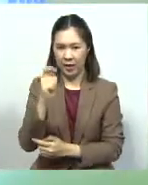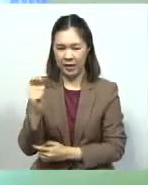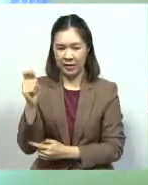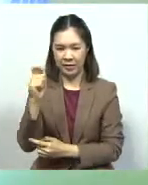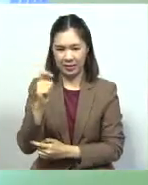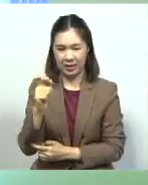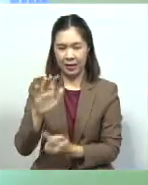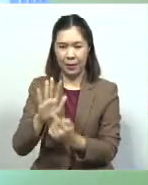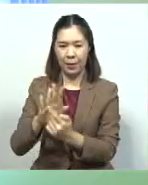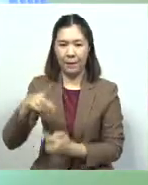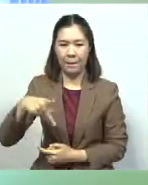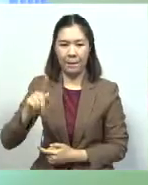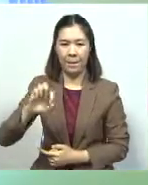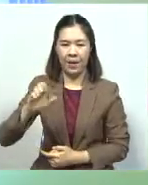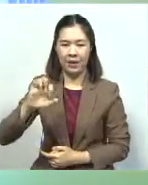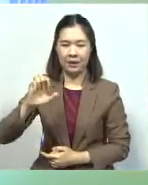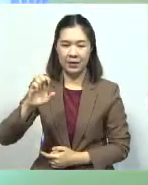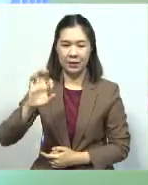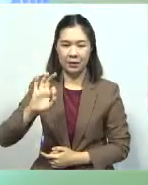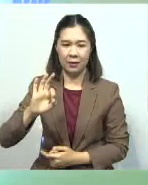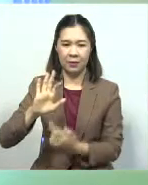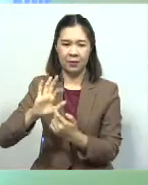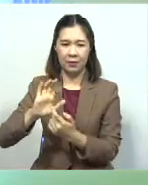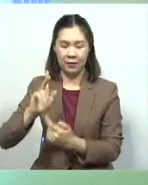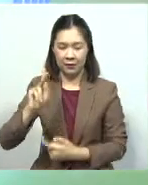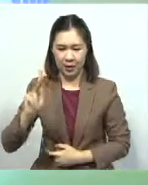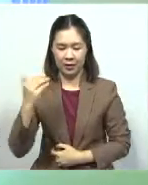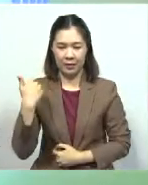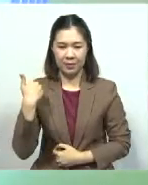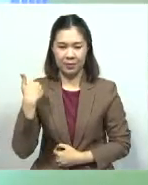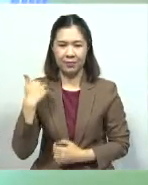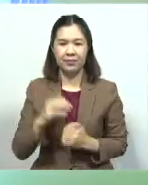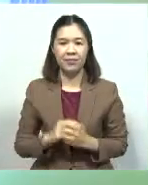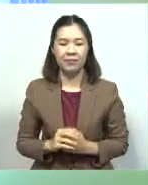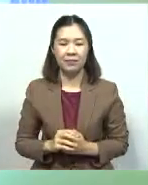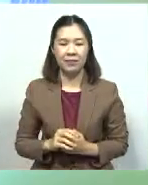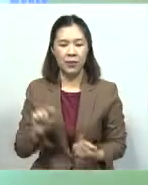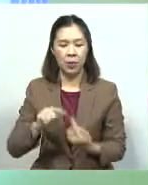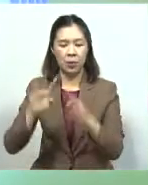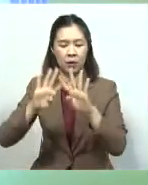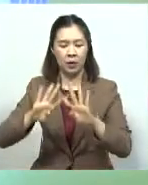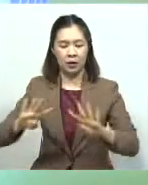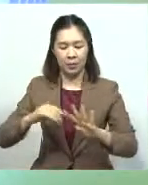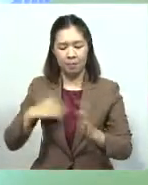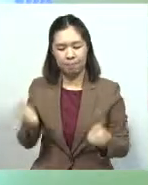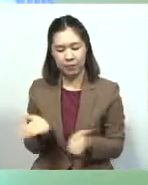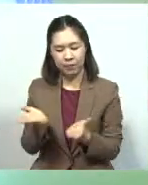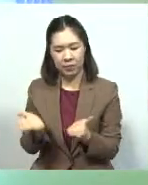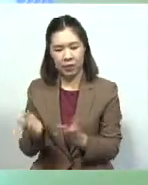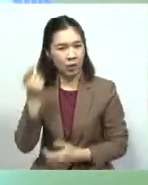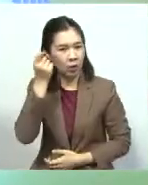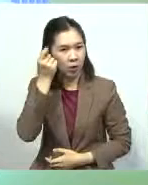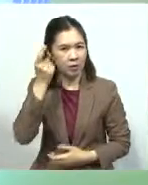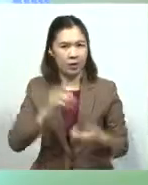นการจัดประชุมที่ใช้ชื่อว่าอาเซียนบวก3 Conference on Social Enterprise นะคะเพื่อจะเสริมสร้างความเข้าใจ